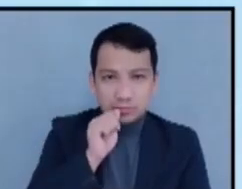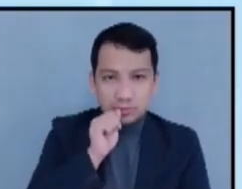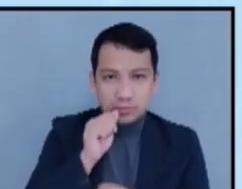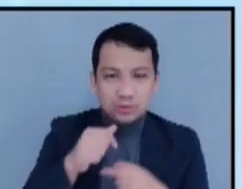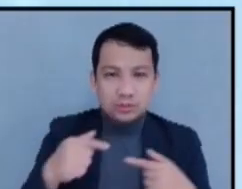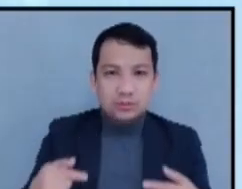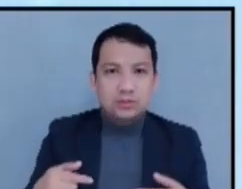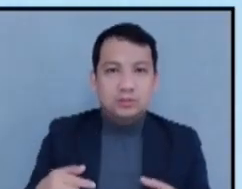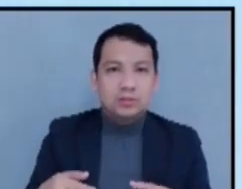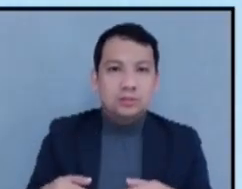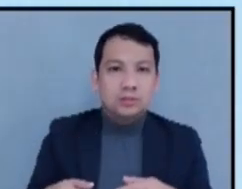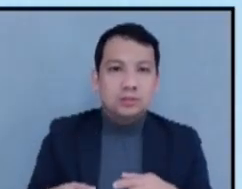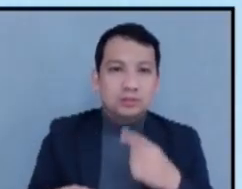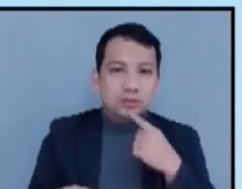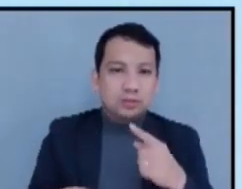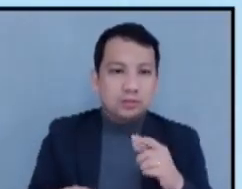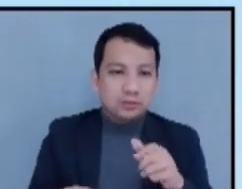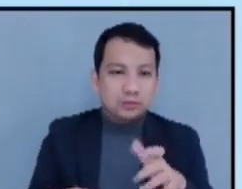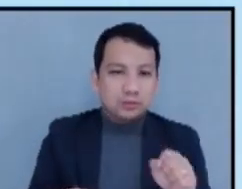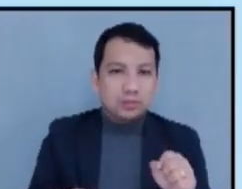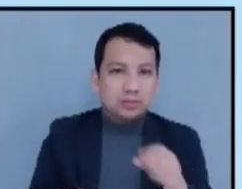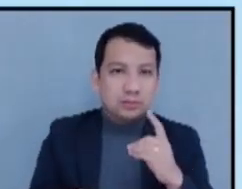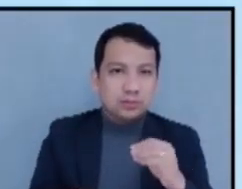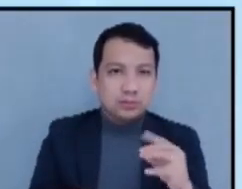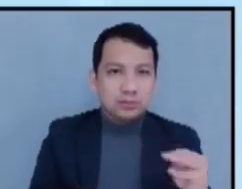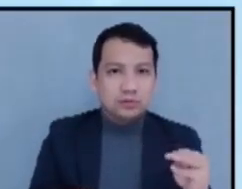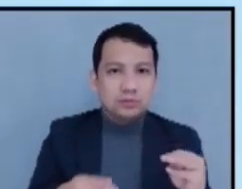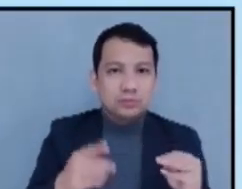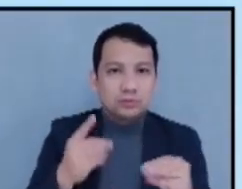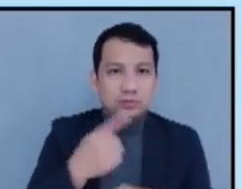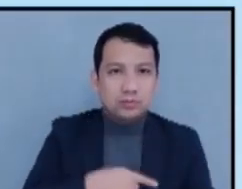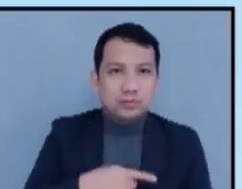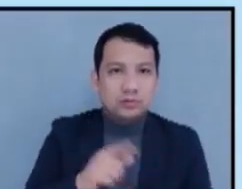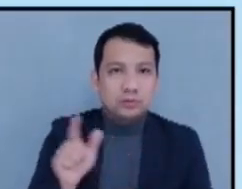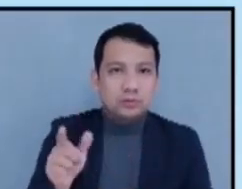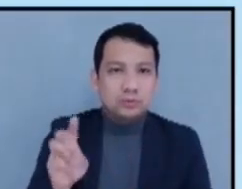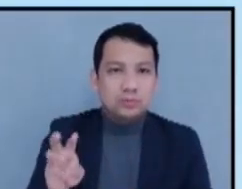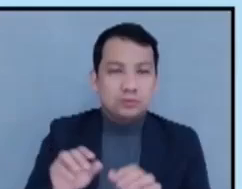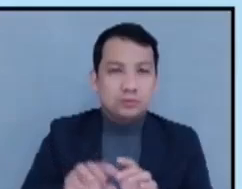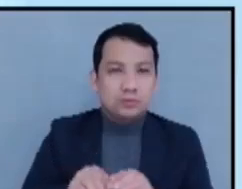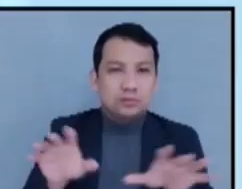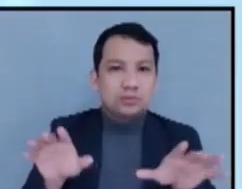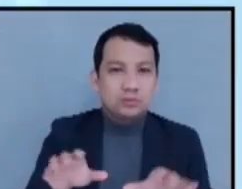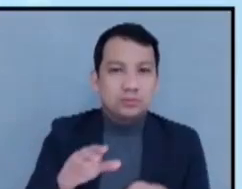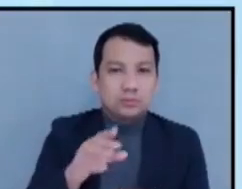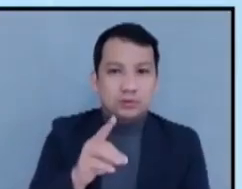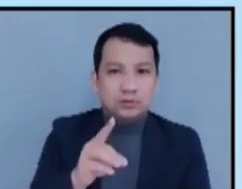Avengers Doomsday. Dagdag pa, sa 2026 si palalabas ang Doomsday at